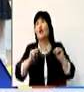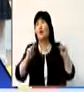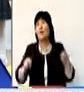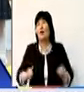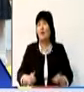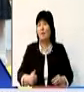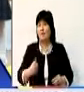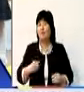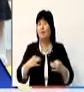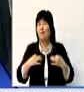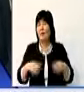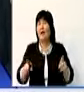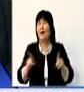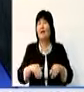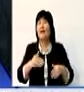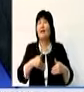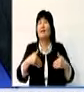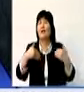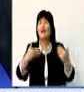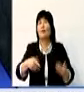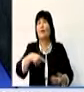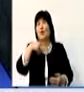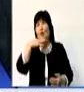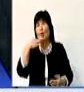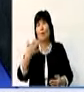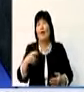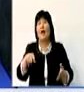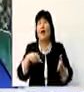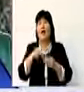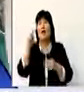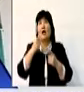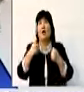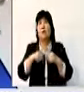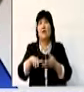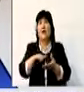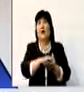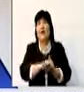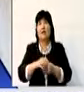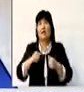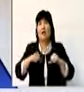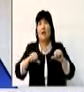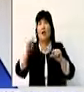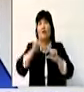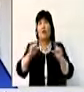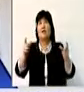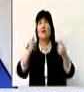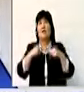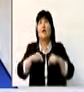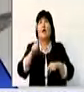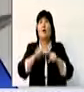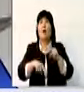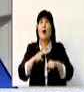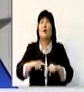мерейлі мерекесінде ақжарма тілек білдіргендер көп болды. Қалалық білім бөлімі кәсіподақ комитетінің, мектеп ұжымының,